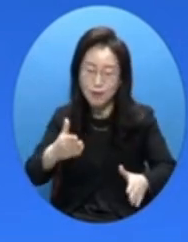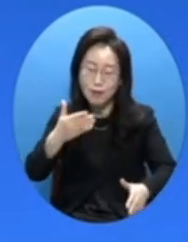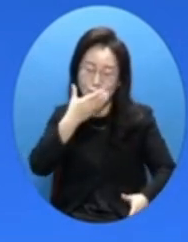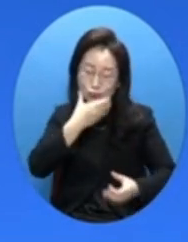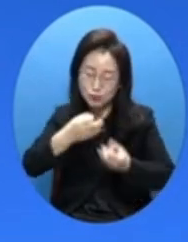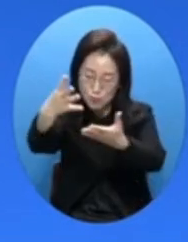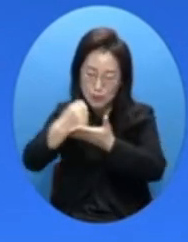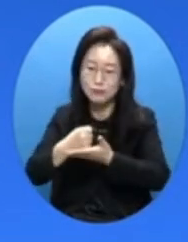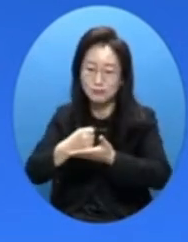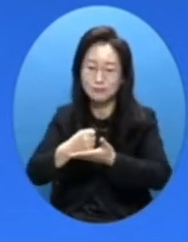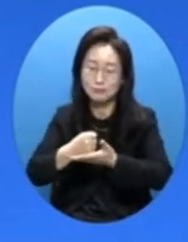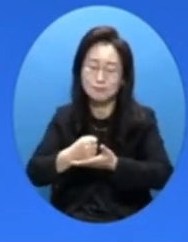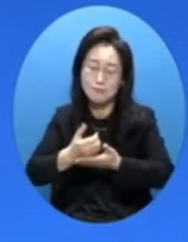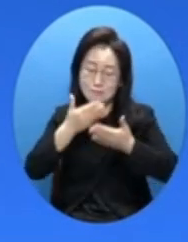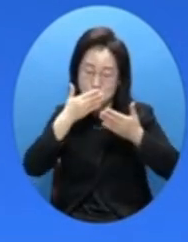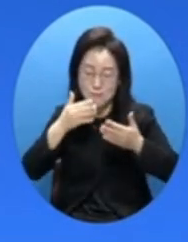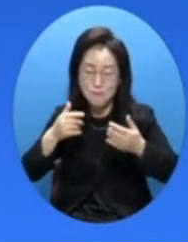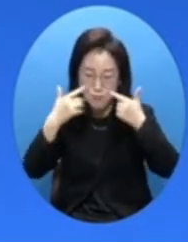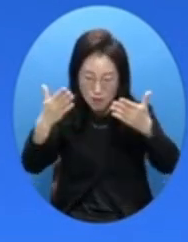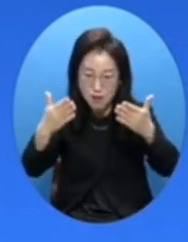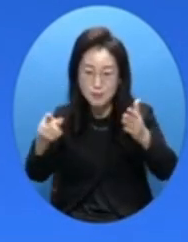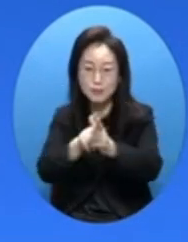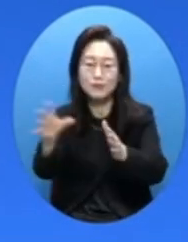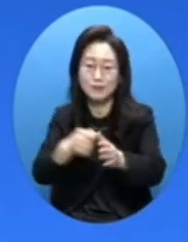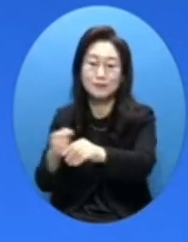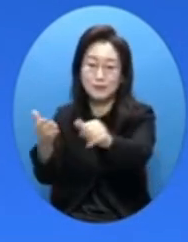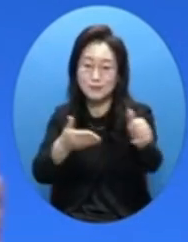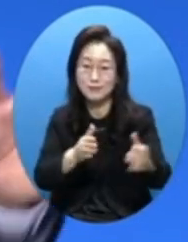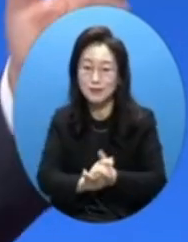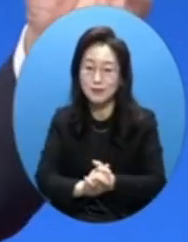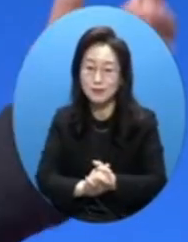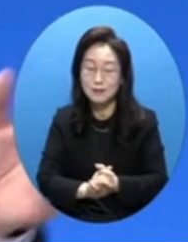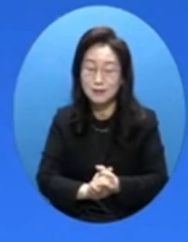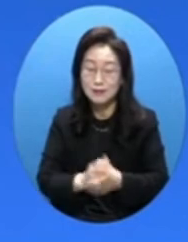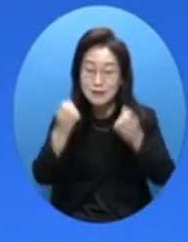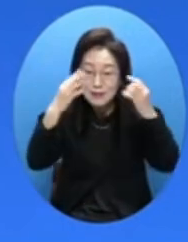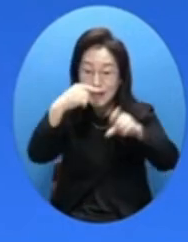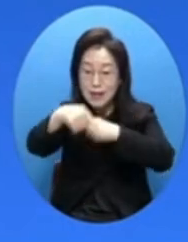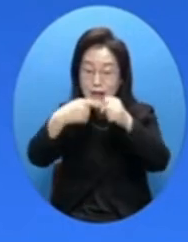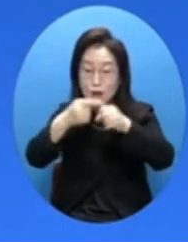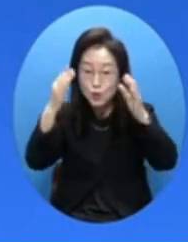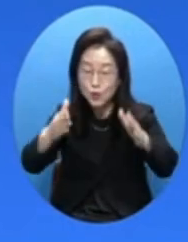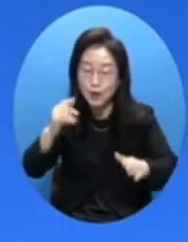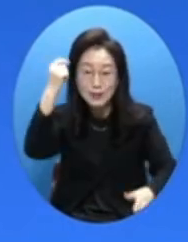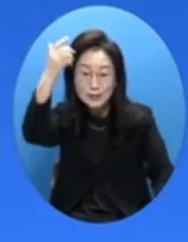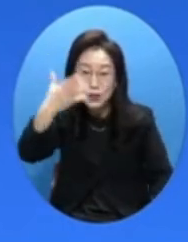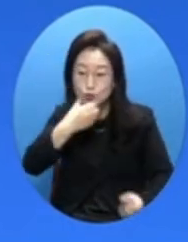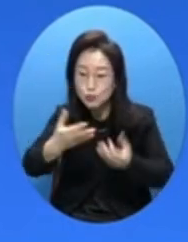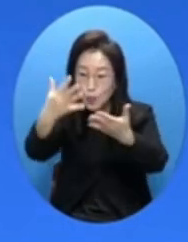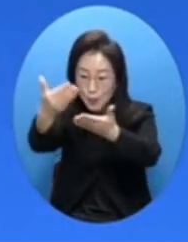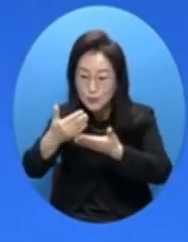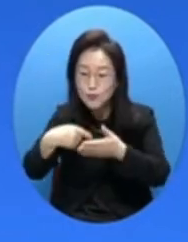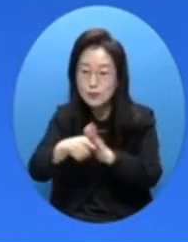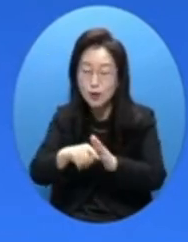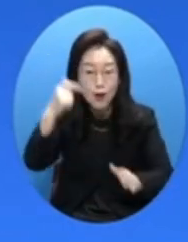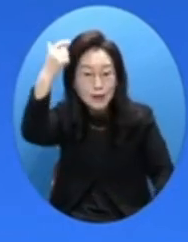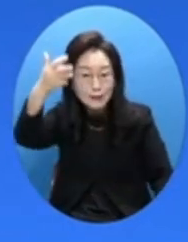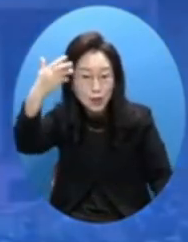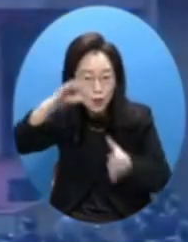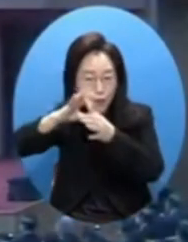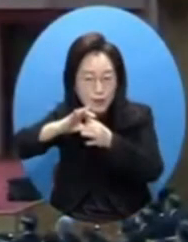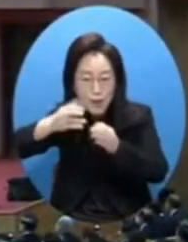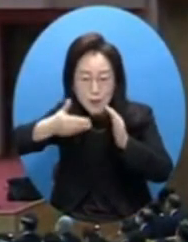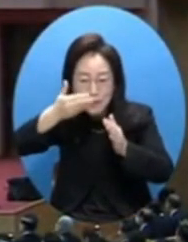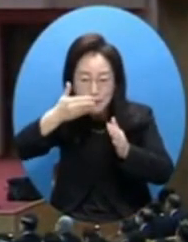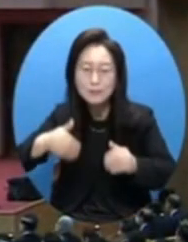것이다. 믿음으로 나가는 여러분 모두 되기를 바랍니다. 우리가 새 영적인 큰 축복을 받기 위해서 우리도 영의 양식을 날마다 섭취해야